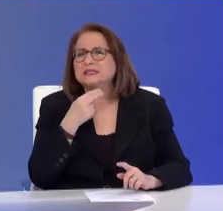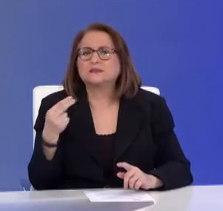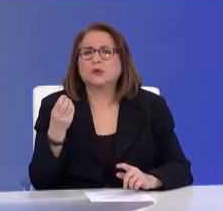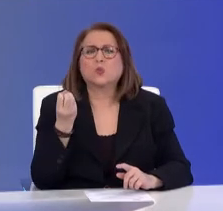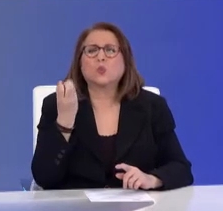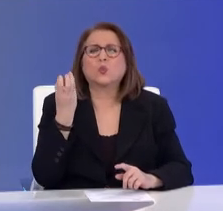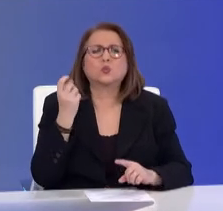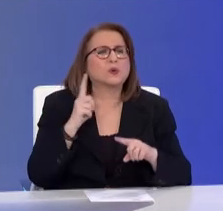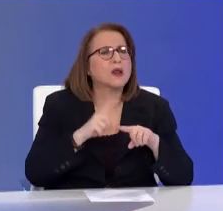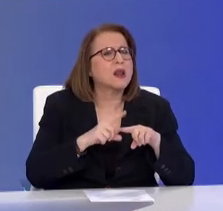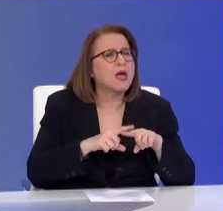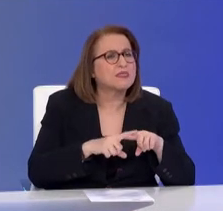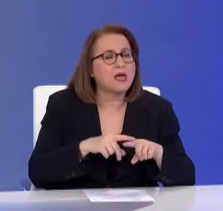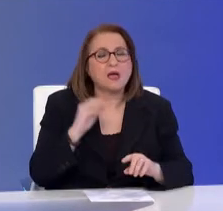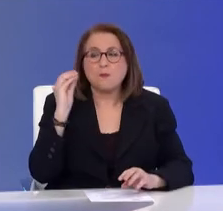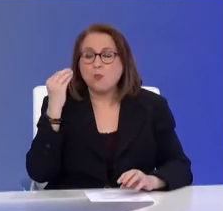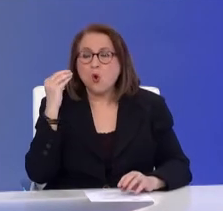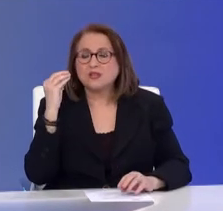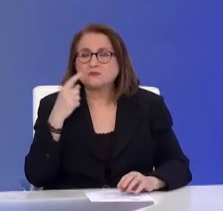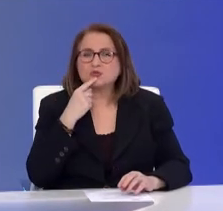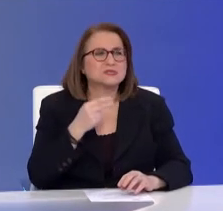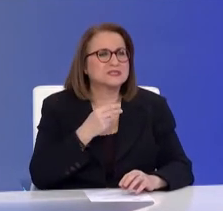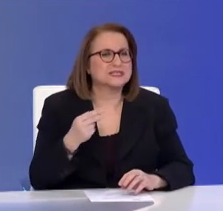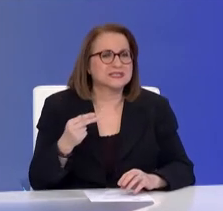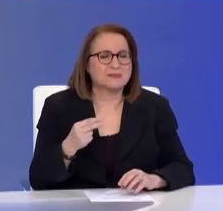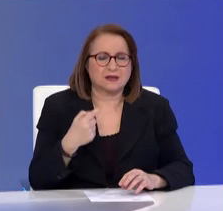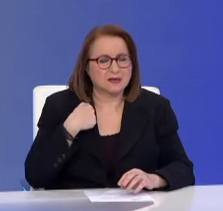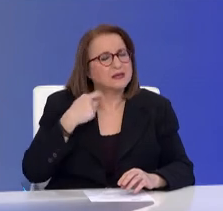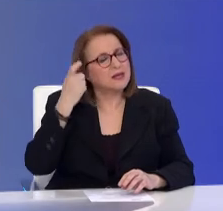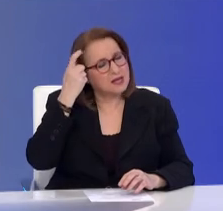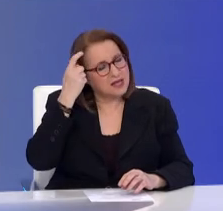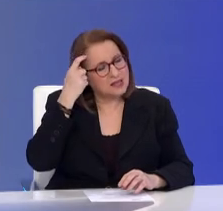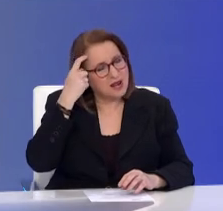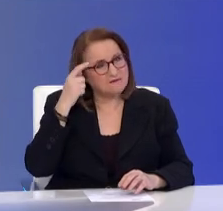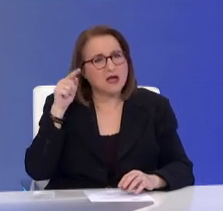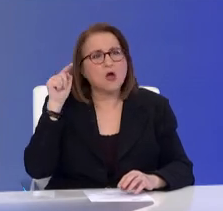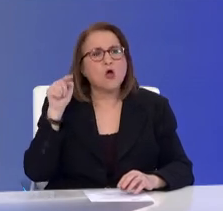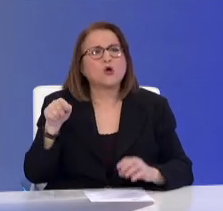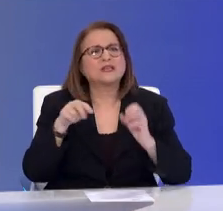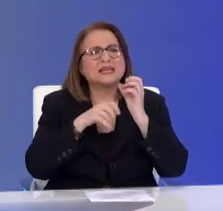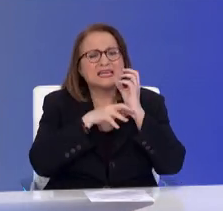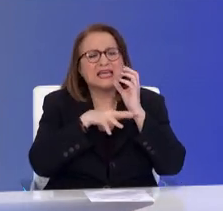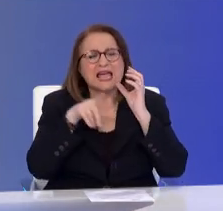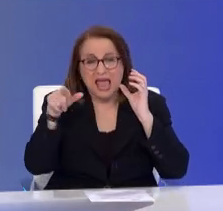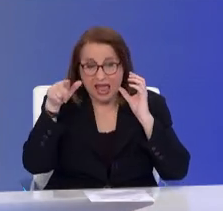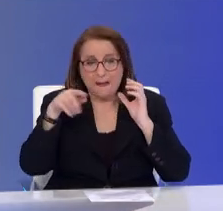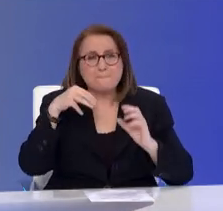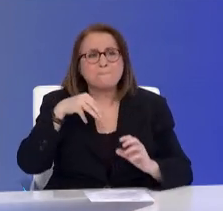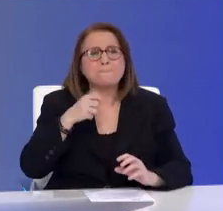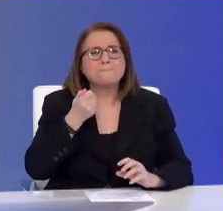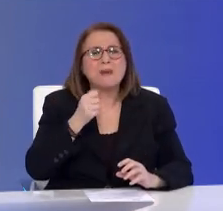όπως γνωρίζετε, έχουν αφήσει βαθιά τη ρίζα τους στη Μασαχουσέτη.